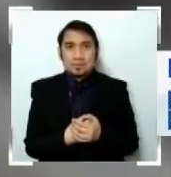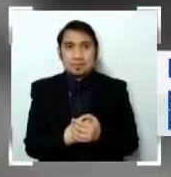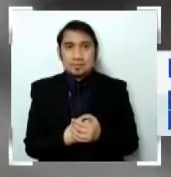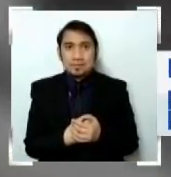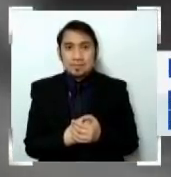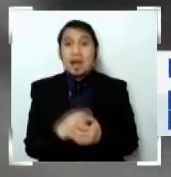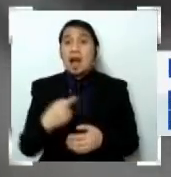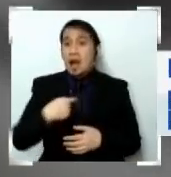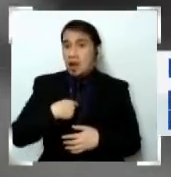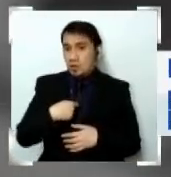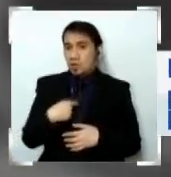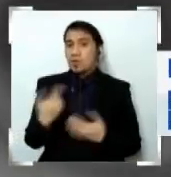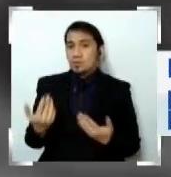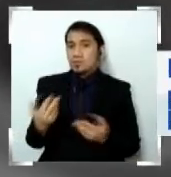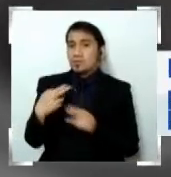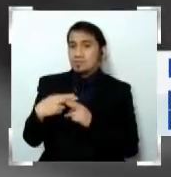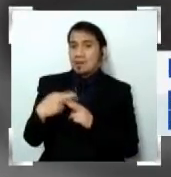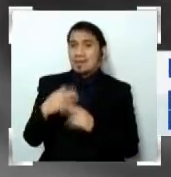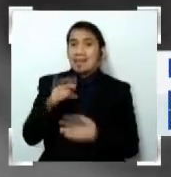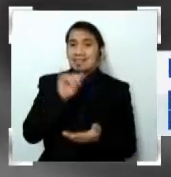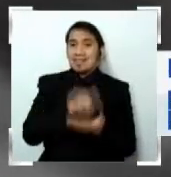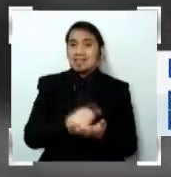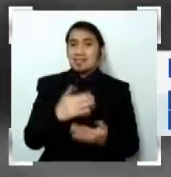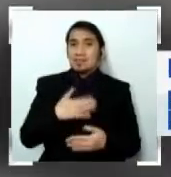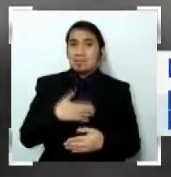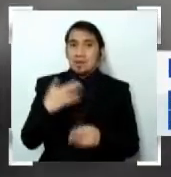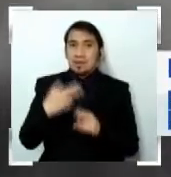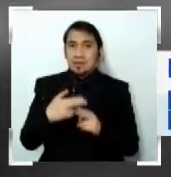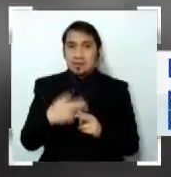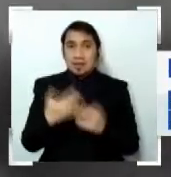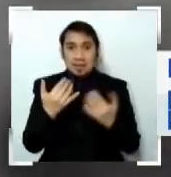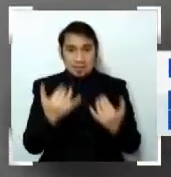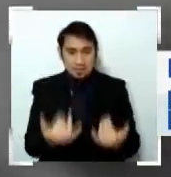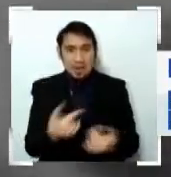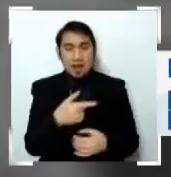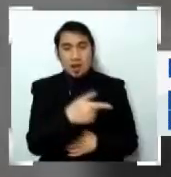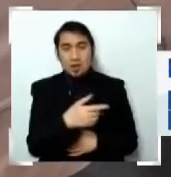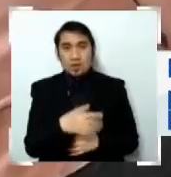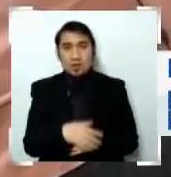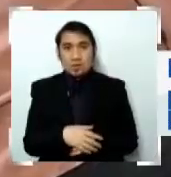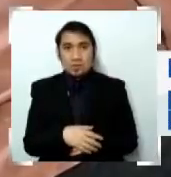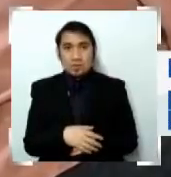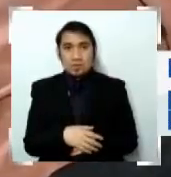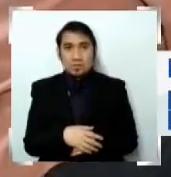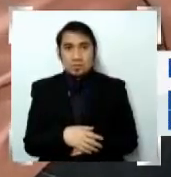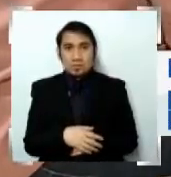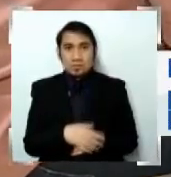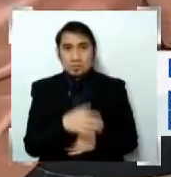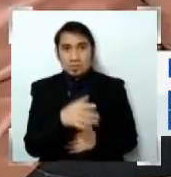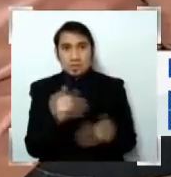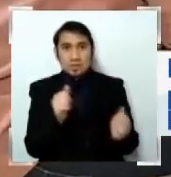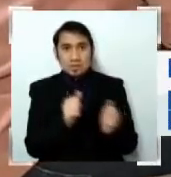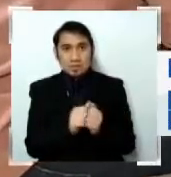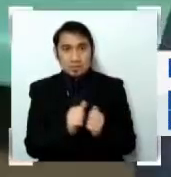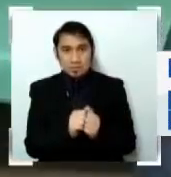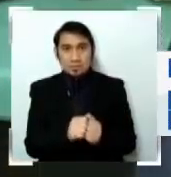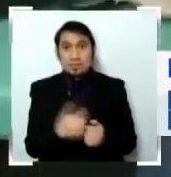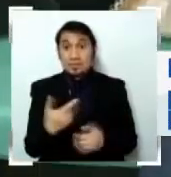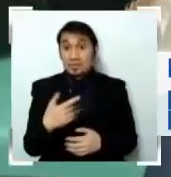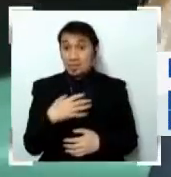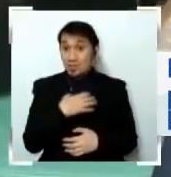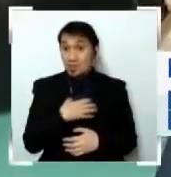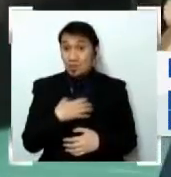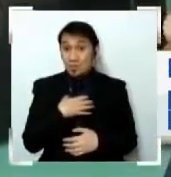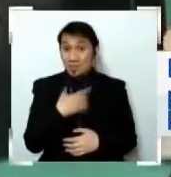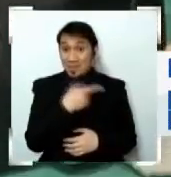Daily Lesper. Tumama ka sa amin. Paano manas kami ikaw ako? Ayon sa complainant na nurse na si Dairel